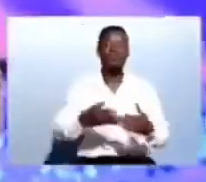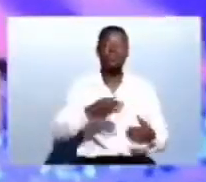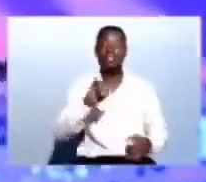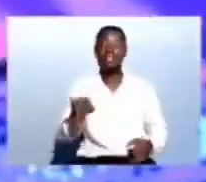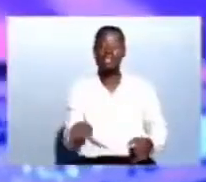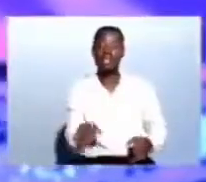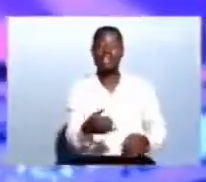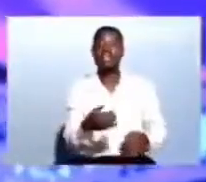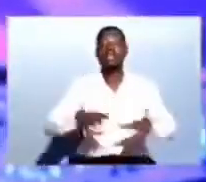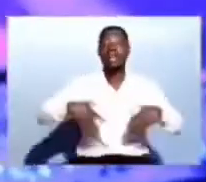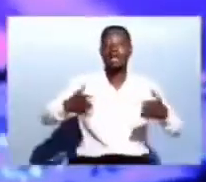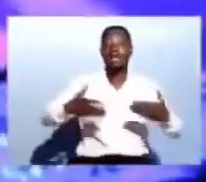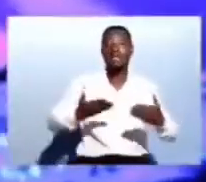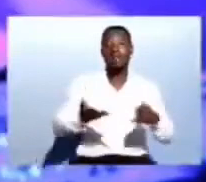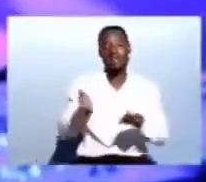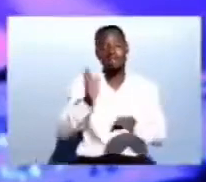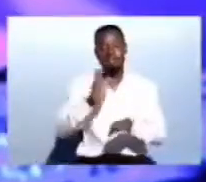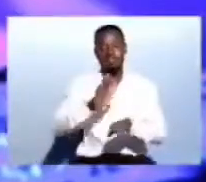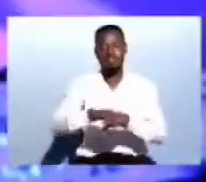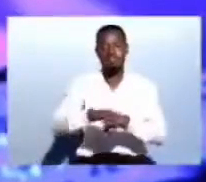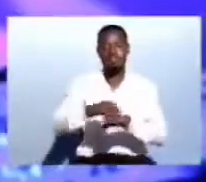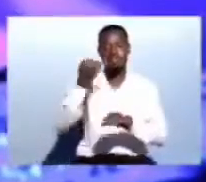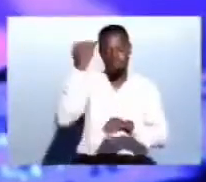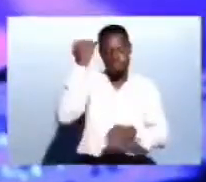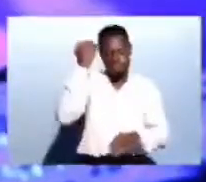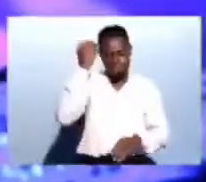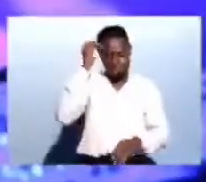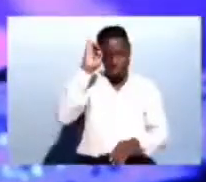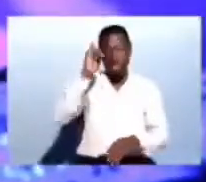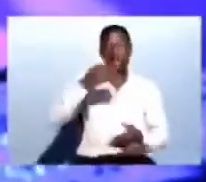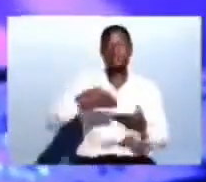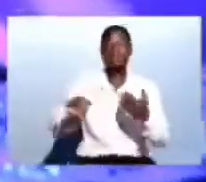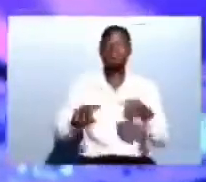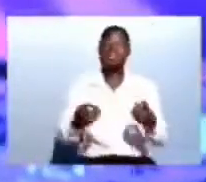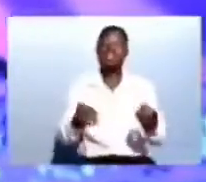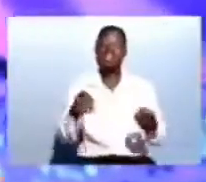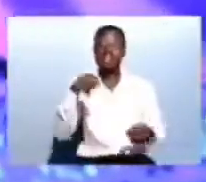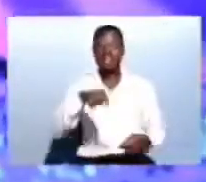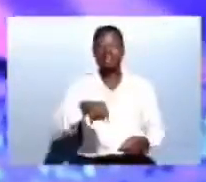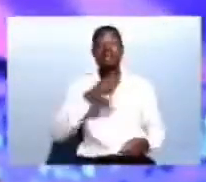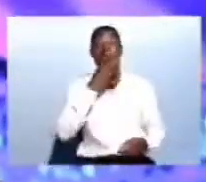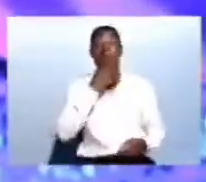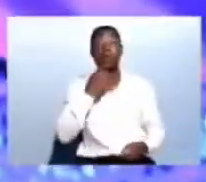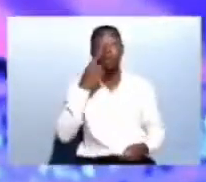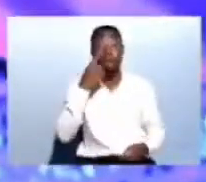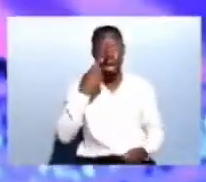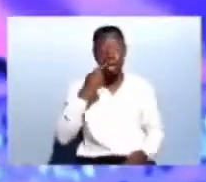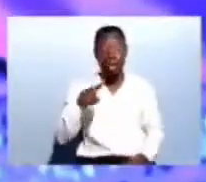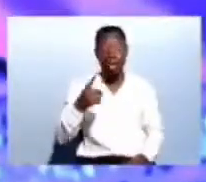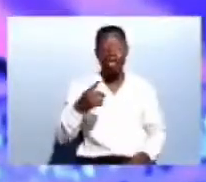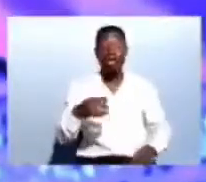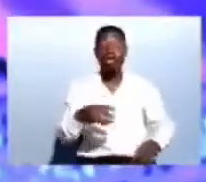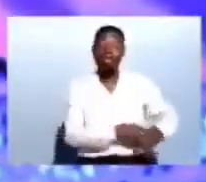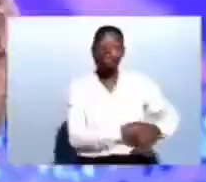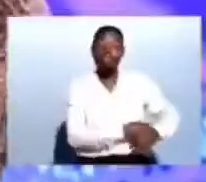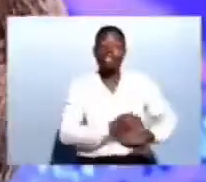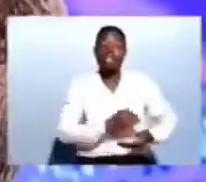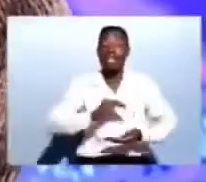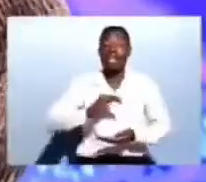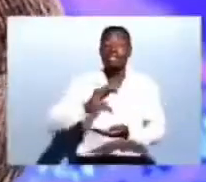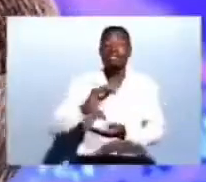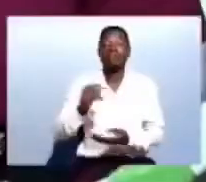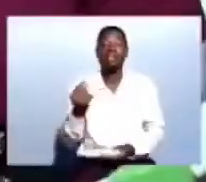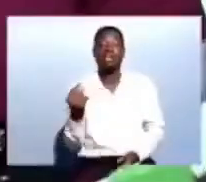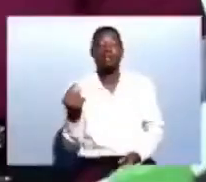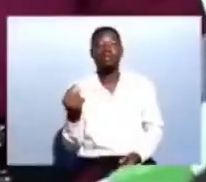afurahi. Hivi nifanye nini leo ili afurahi? We baba, unaona nini ukija nyumbani? Umeficha kazawadi hata